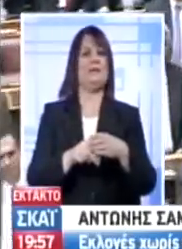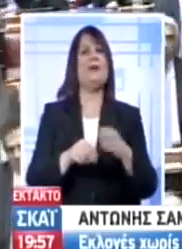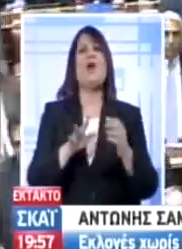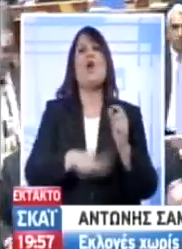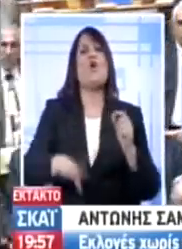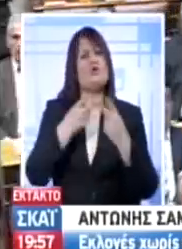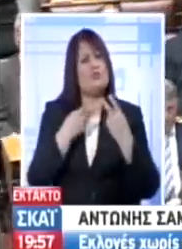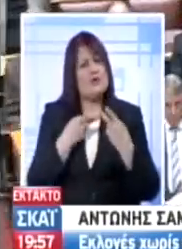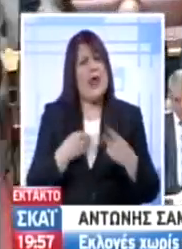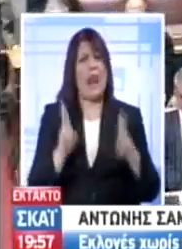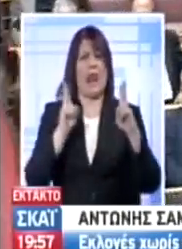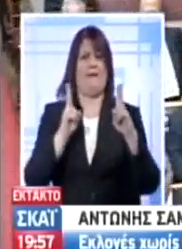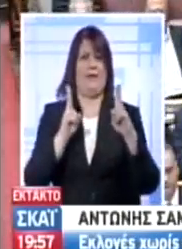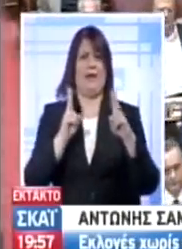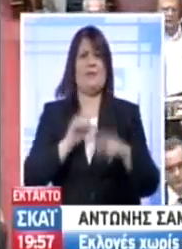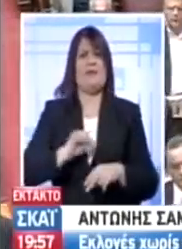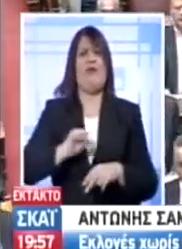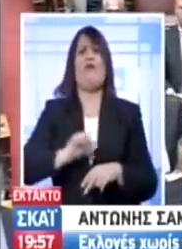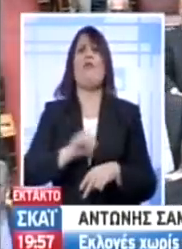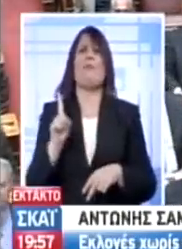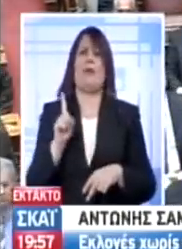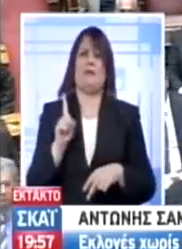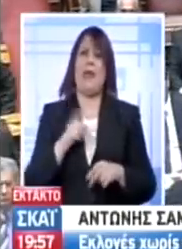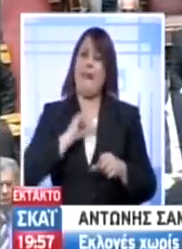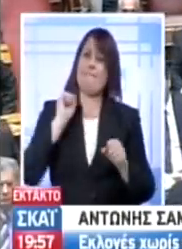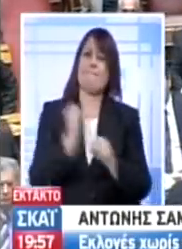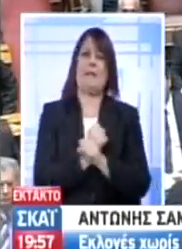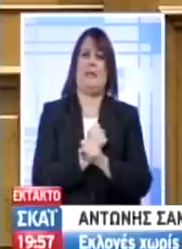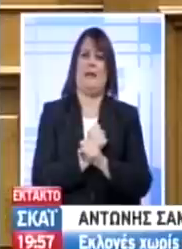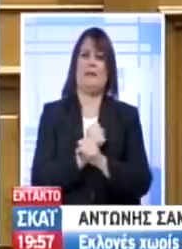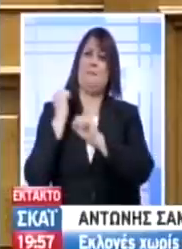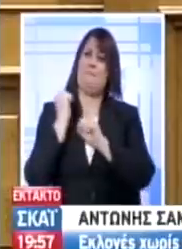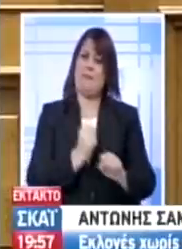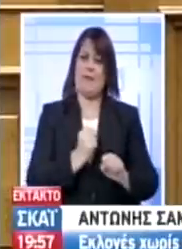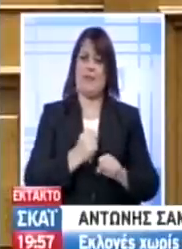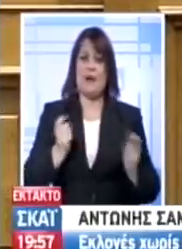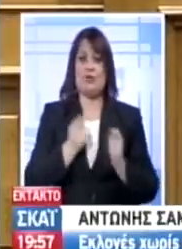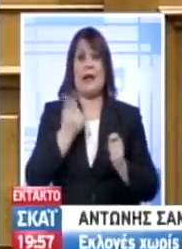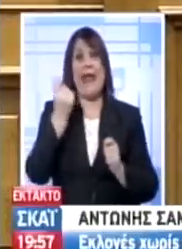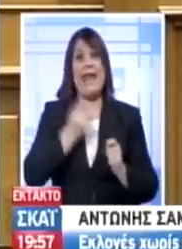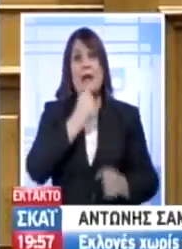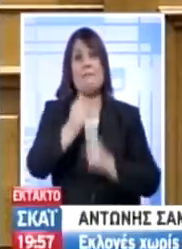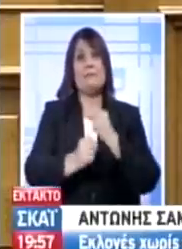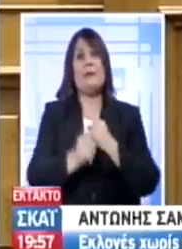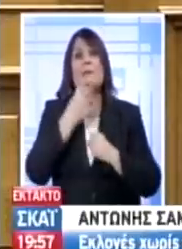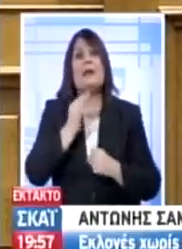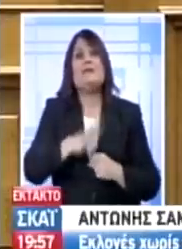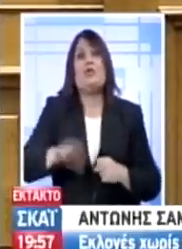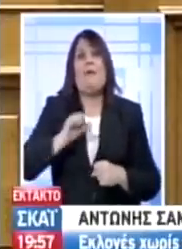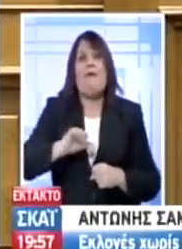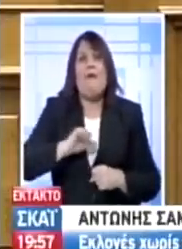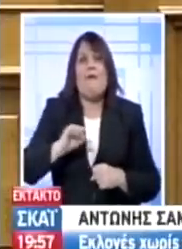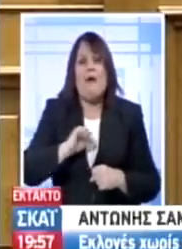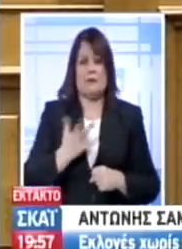ψηφίσει απελευθερωμένος από το φάσμα του τρόμου που σκόπιμα το δημιούργησαν και σκόπιμα του καλλιεργούν 1,5 χρόνο τώρα. Και αυτά